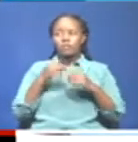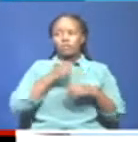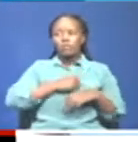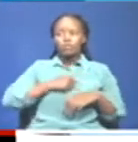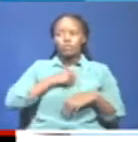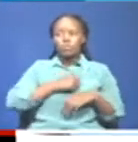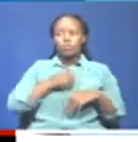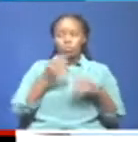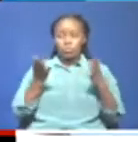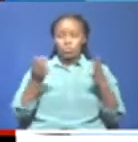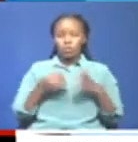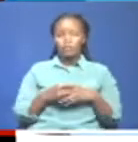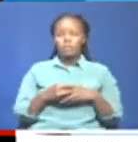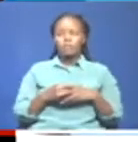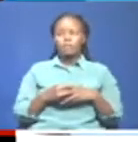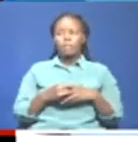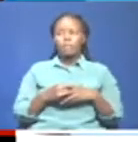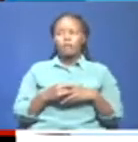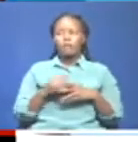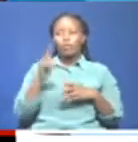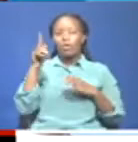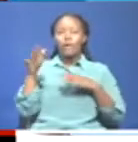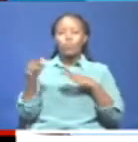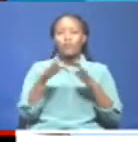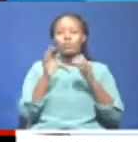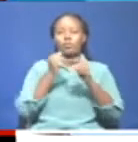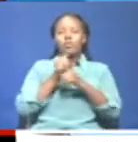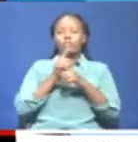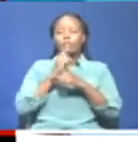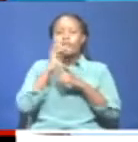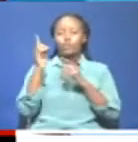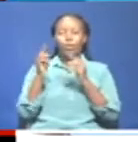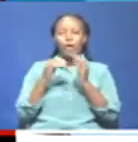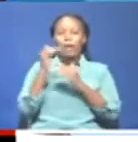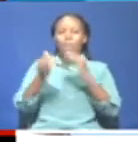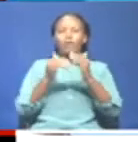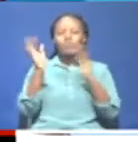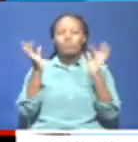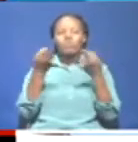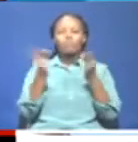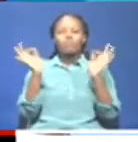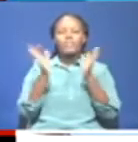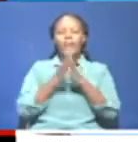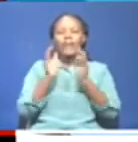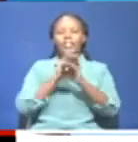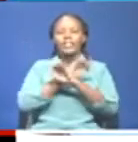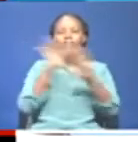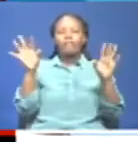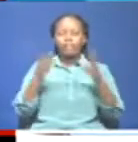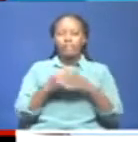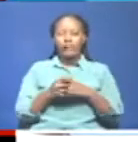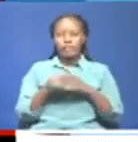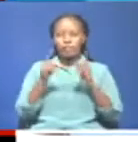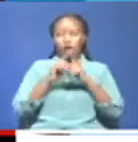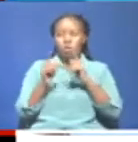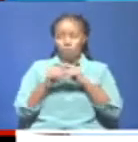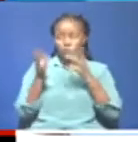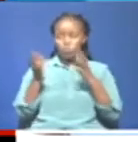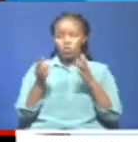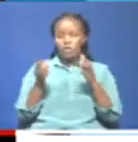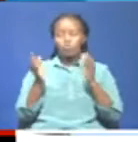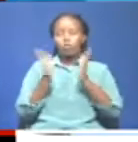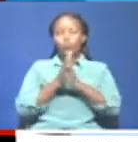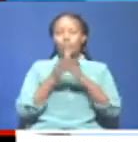kama njia moja ya kuhakikishia shughuli hiyo itakuwa huru, ya haki na ya kuaminika. Kwenye taarifa ya pamoja